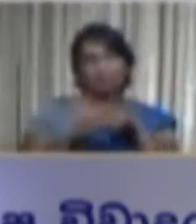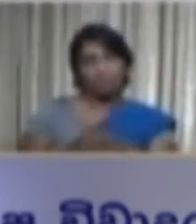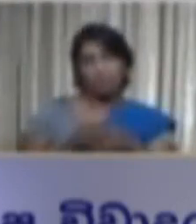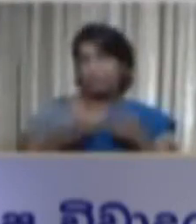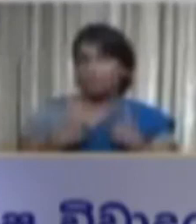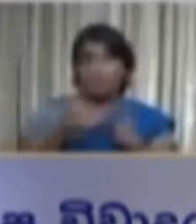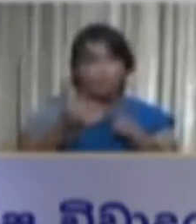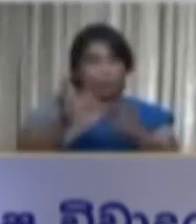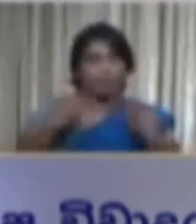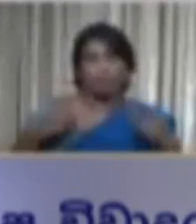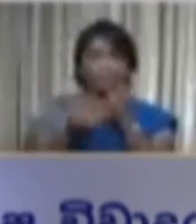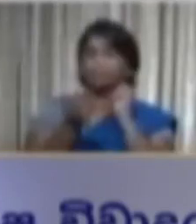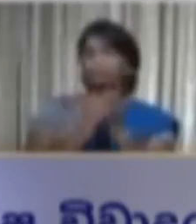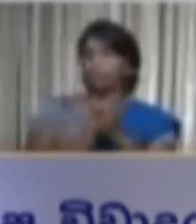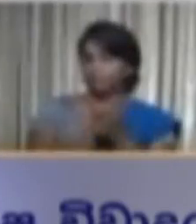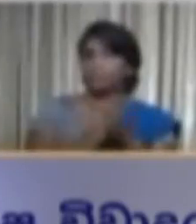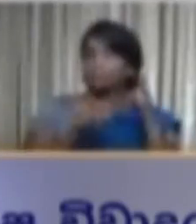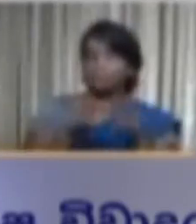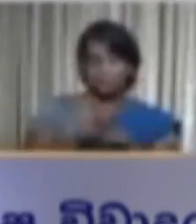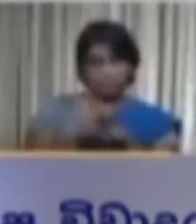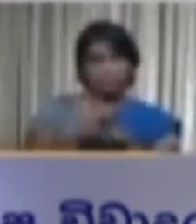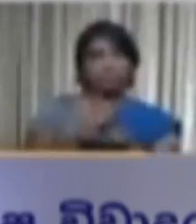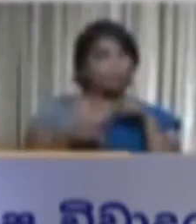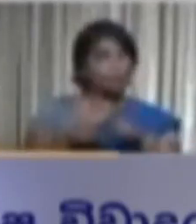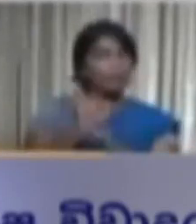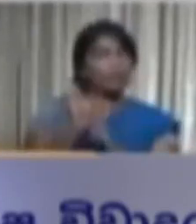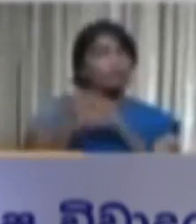මේවට උත්තර දෙන්න බෑ අපිට මේවටත් උස්සන්න බෑ විතරක් නෙවෙයි මේ LNG